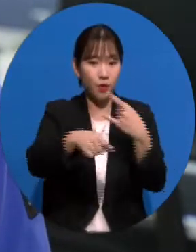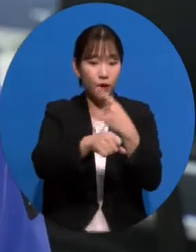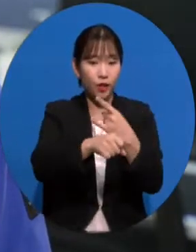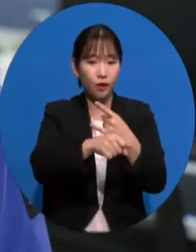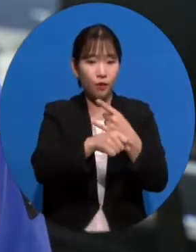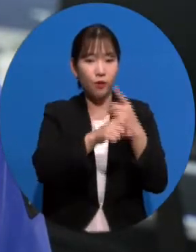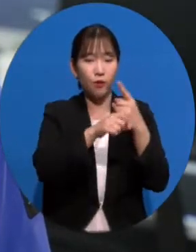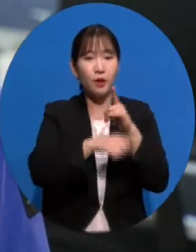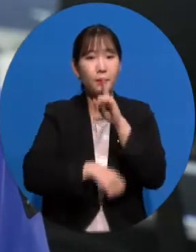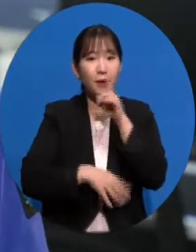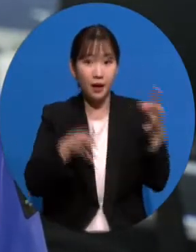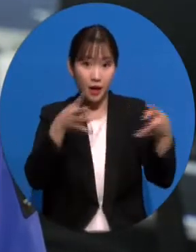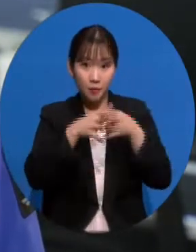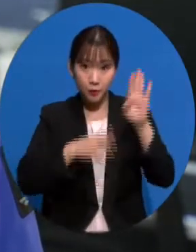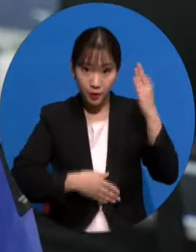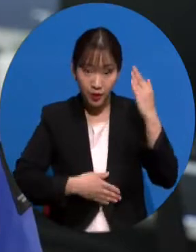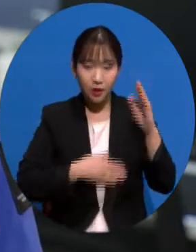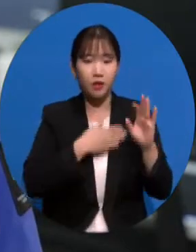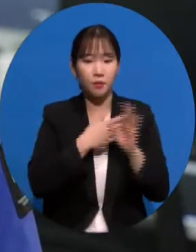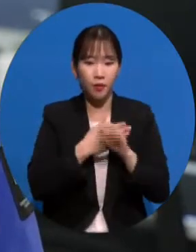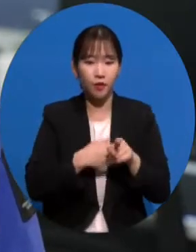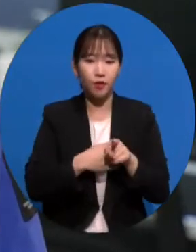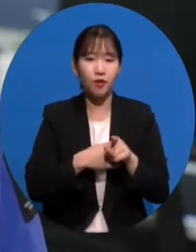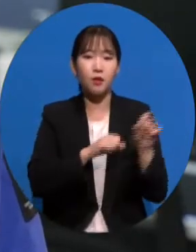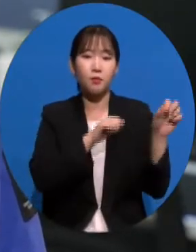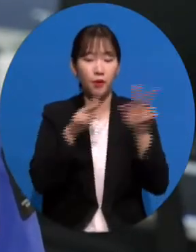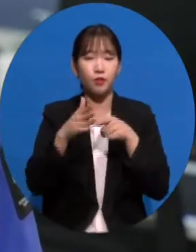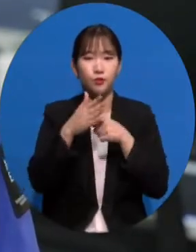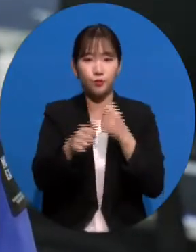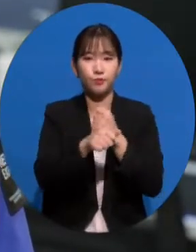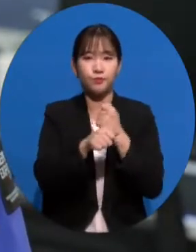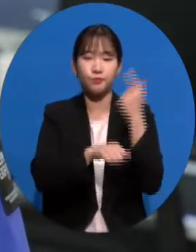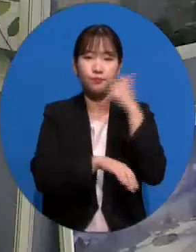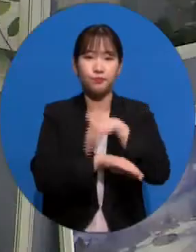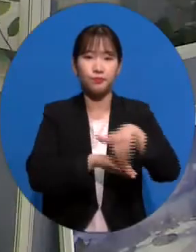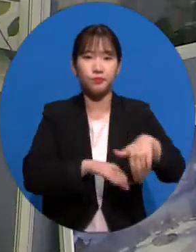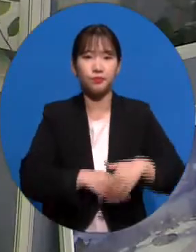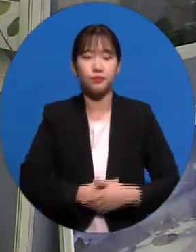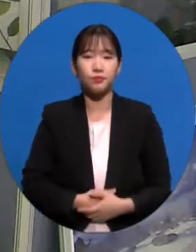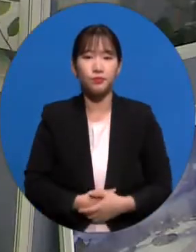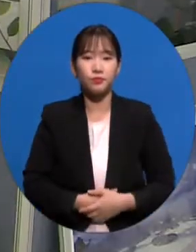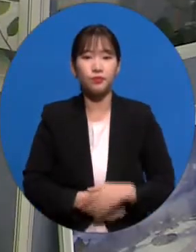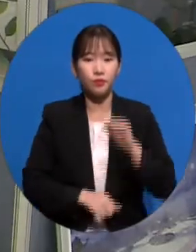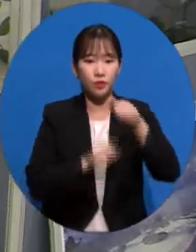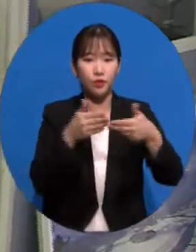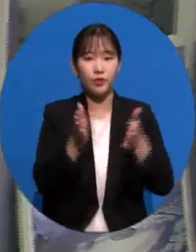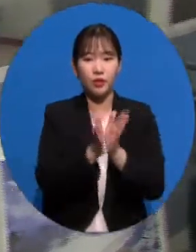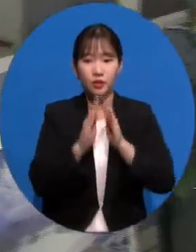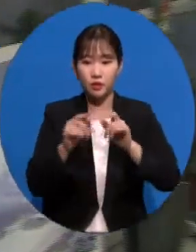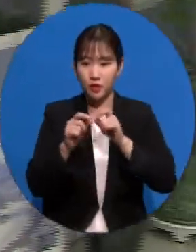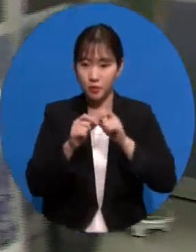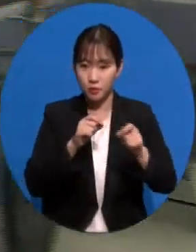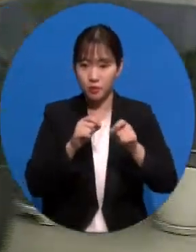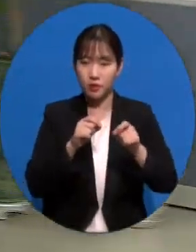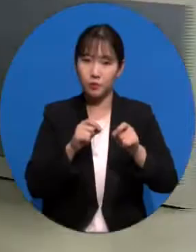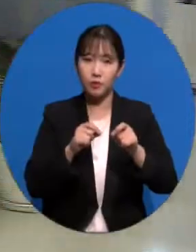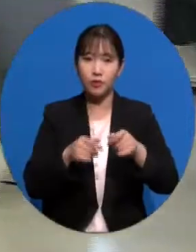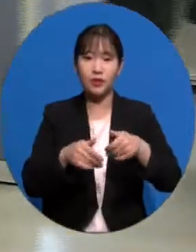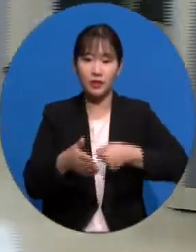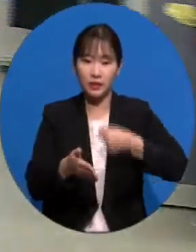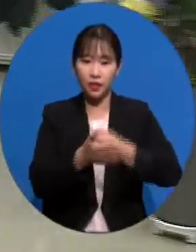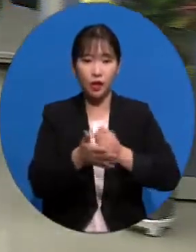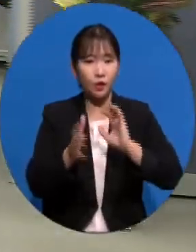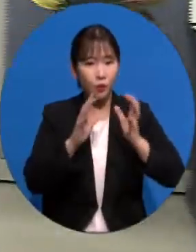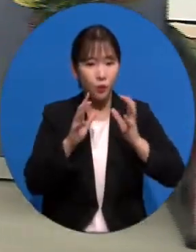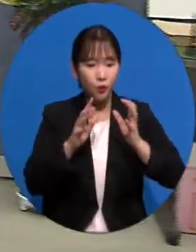하는 걸로 구두 합의라도 된다고 하면 바로 추진하도록 하겠습니다. 민주당 전남도당이 정한 토론회